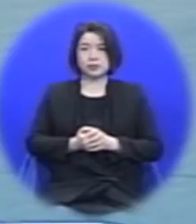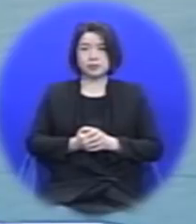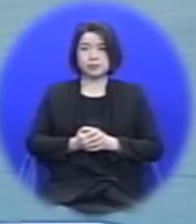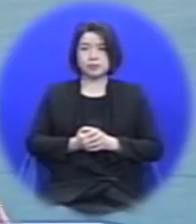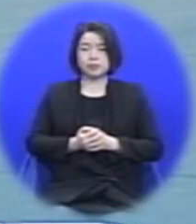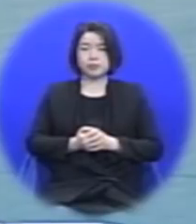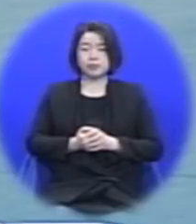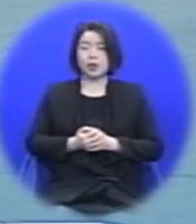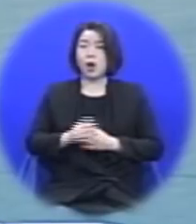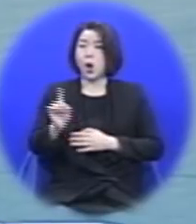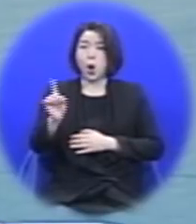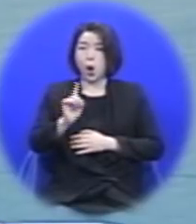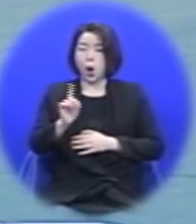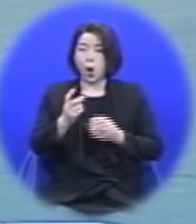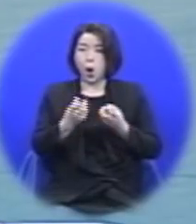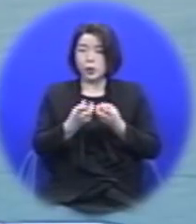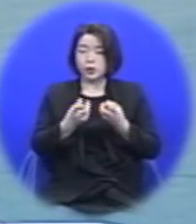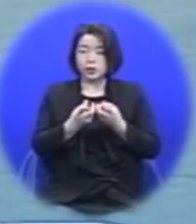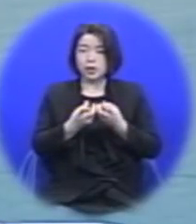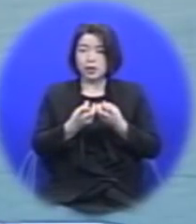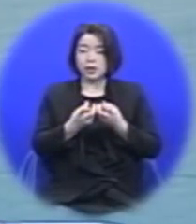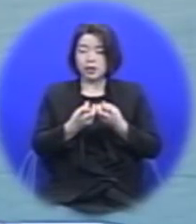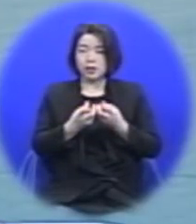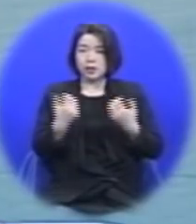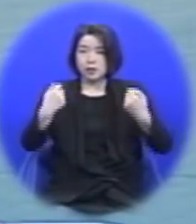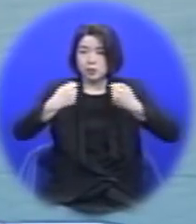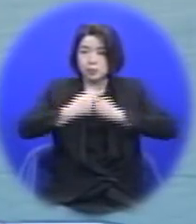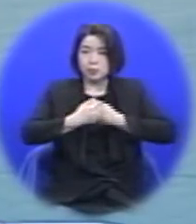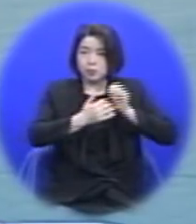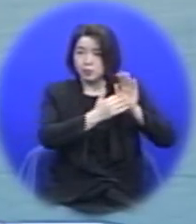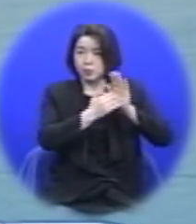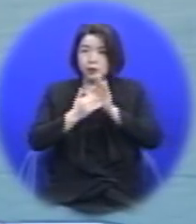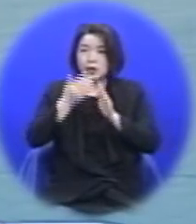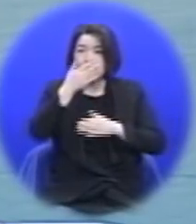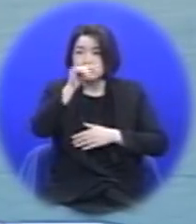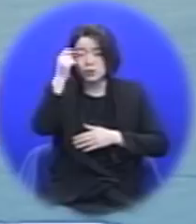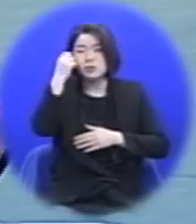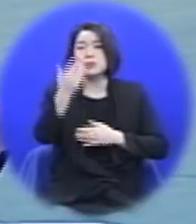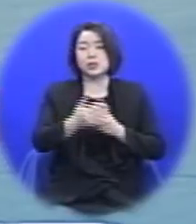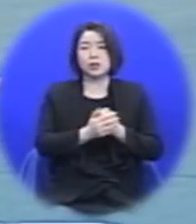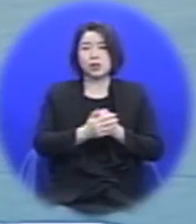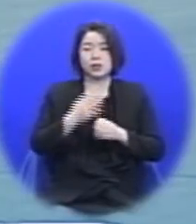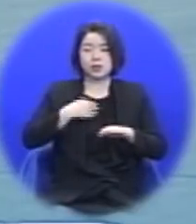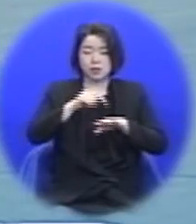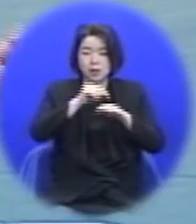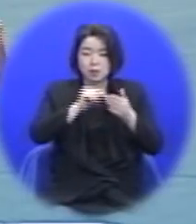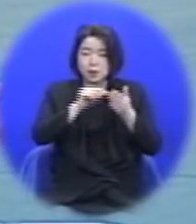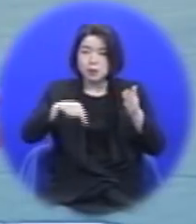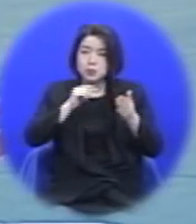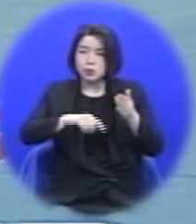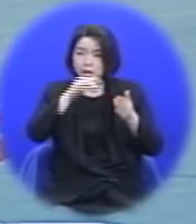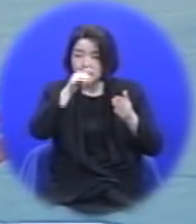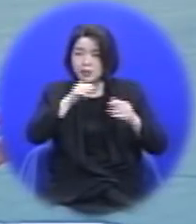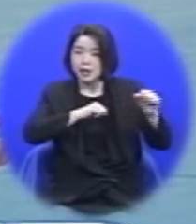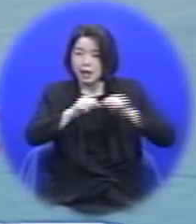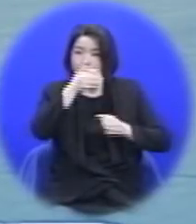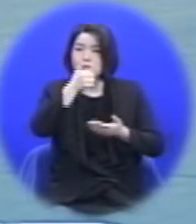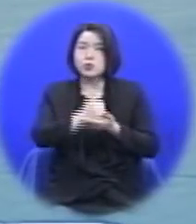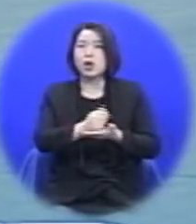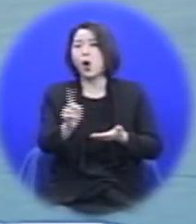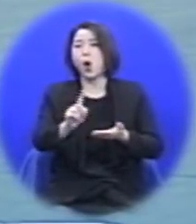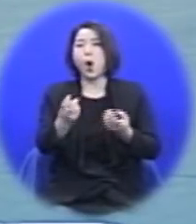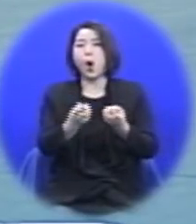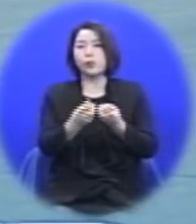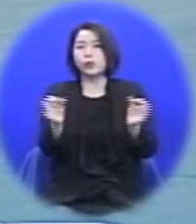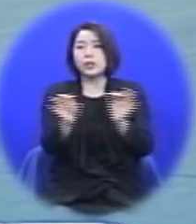거예요. 도대체 어떻게 가립니까? 아니 내 마음에 있는 이 생각과 내가 지은 죄를 도대체 어떻게 가립니까?